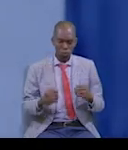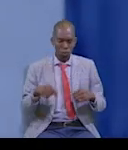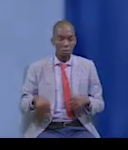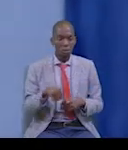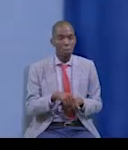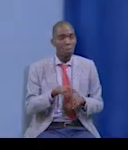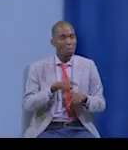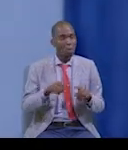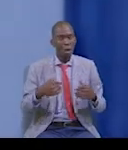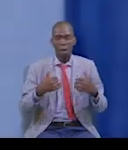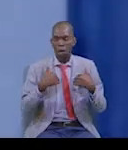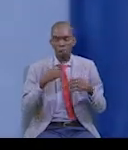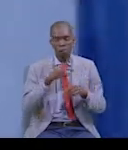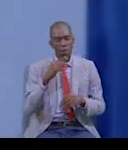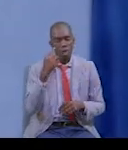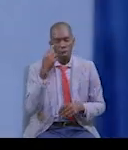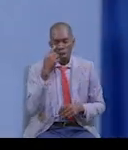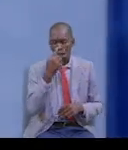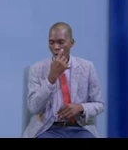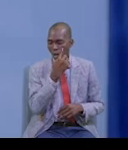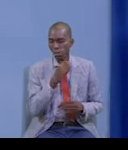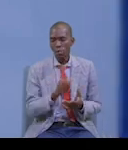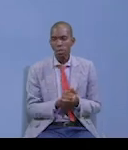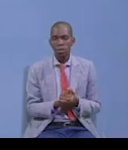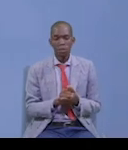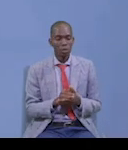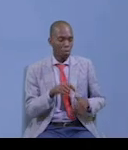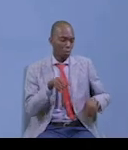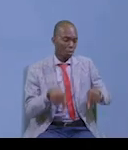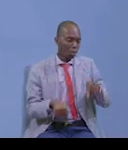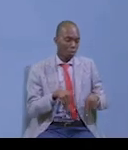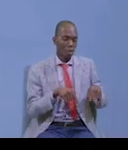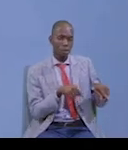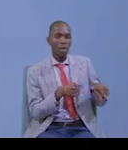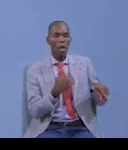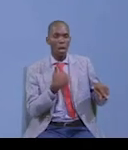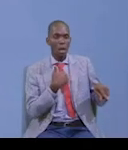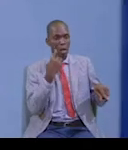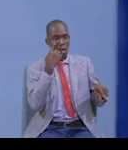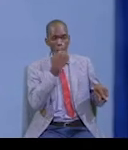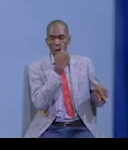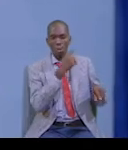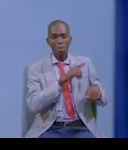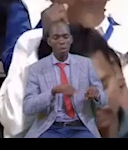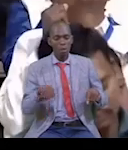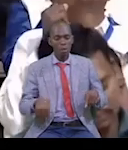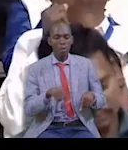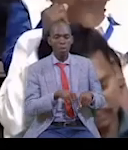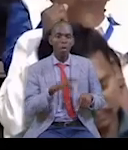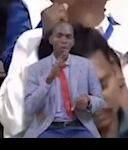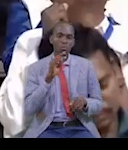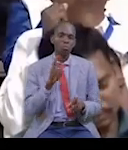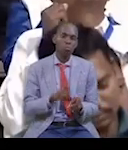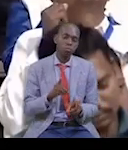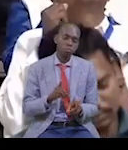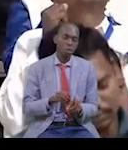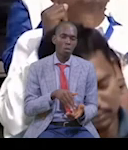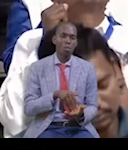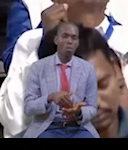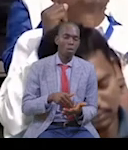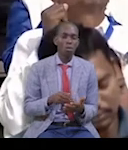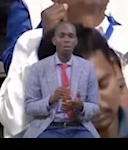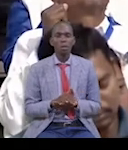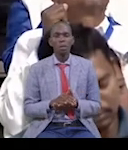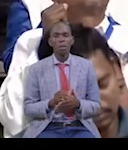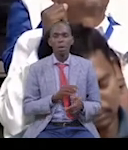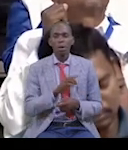has no eyes కాని కళ్ళు లేవు he has eyes అతనికి కళ్ళు ఉన్నాయి but he has paralyzed feet ఆ యొక్క కాళ్ళు లేవు now when the